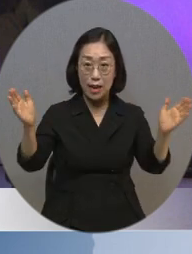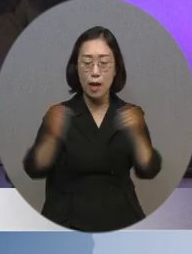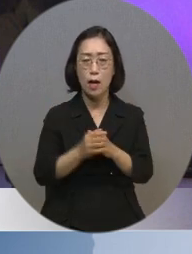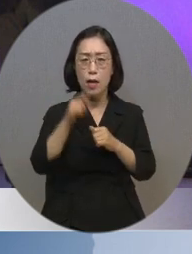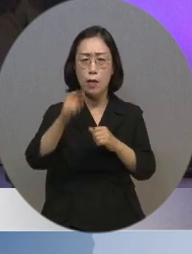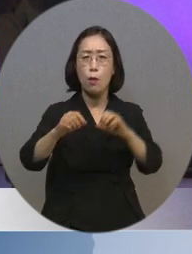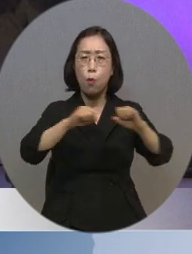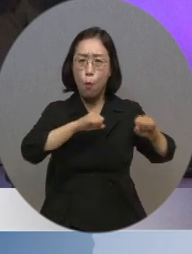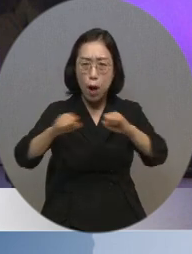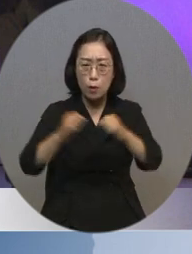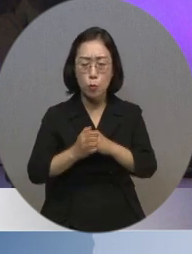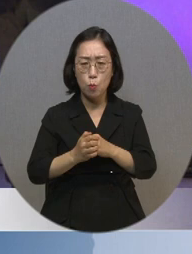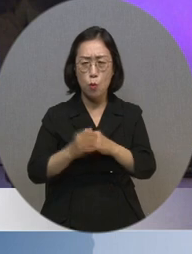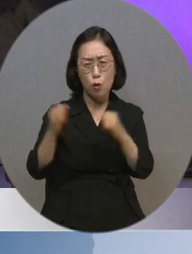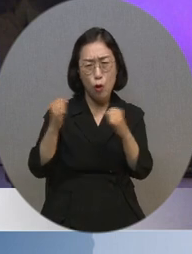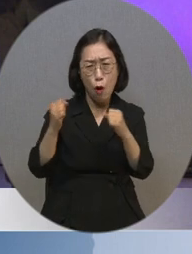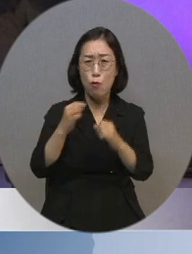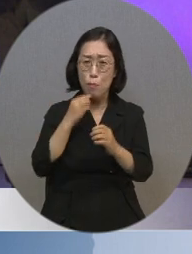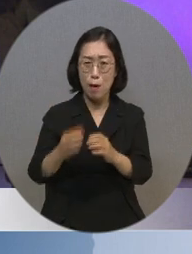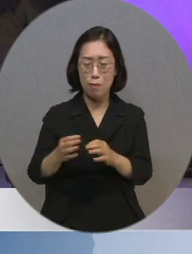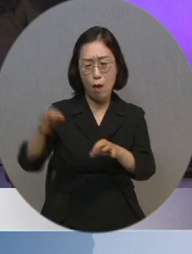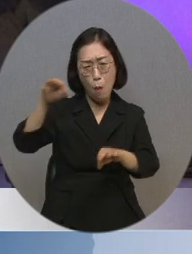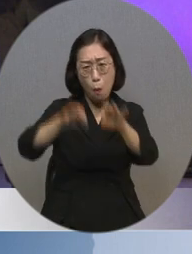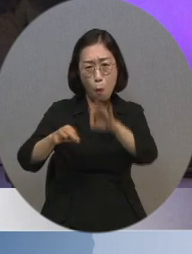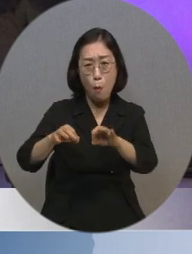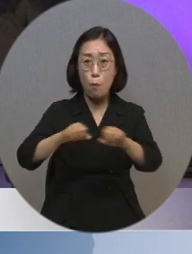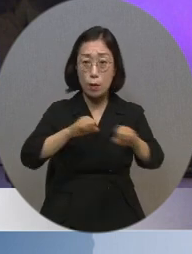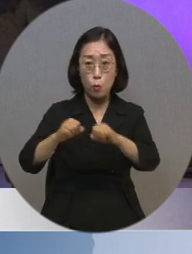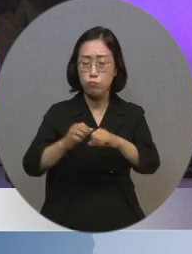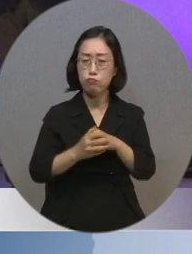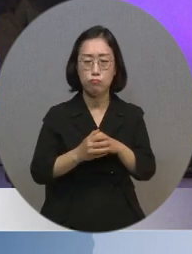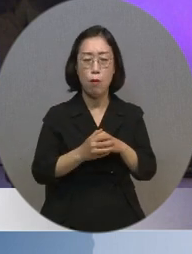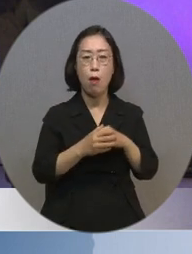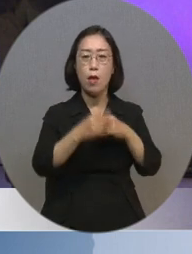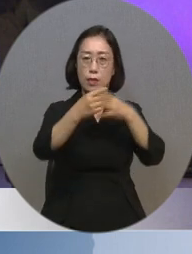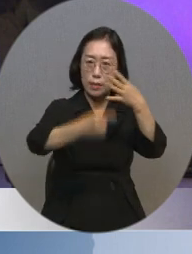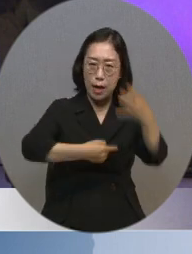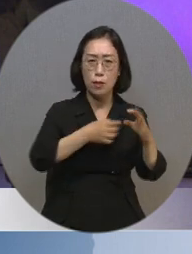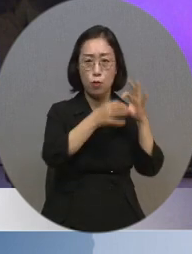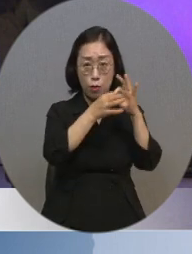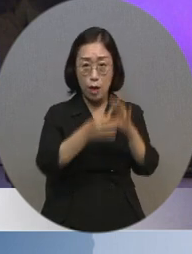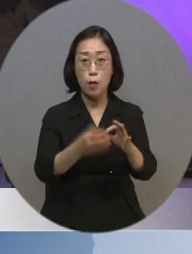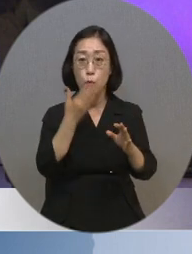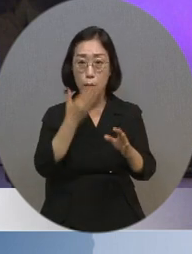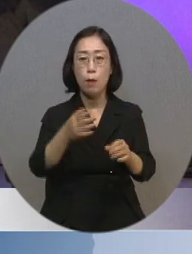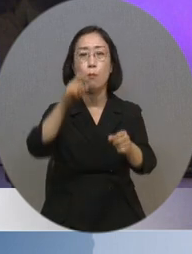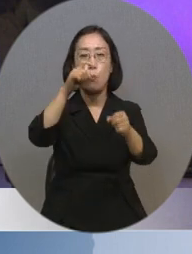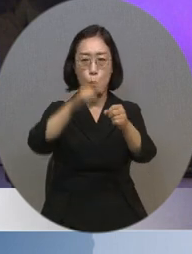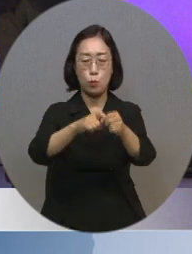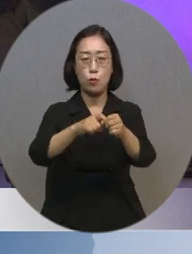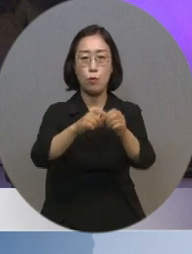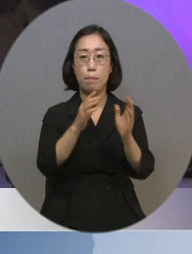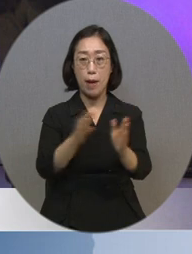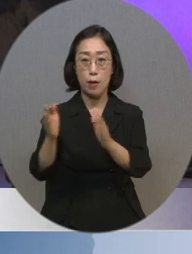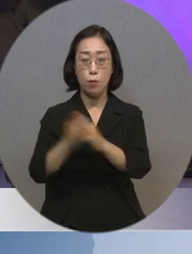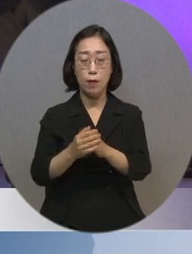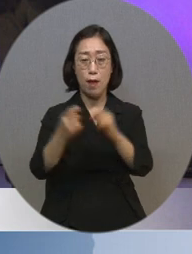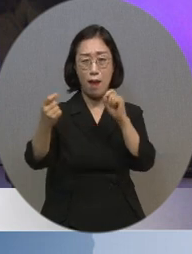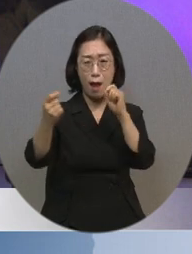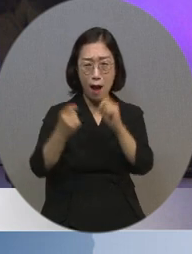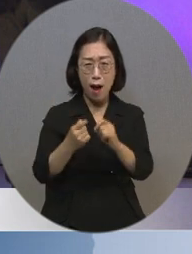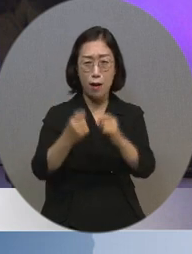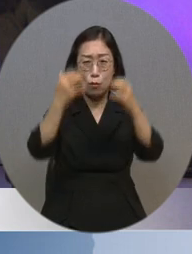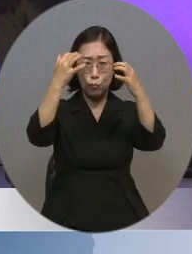캠페인은 연말연시에 집중돼 있는 성금 모금을 연중에도 일상화하기 위해 마련됐는데요. 특히 다가올 여름